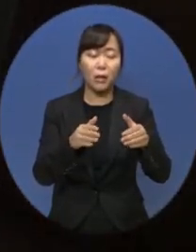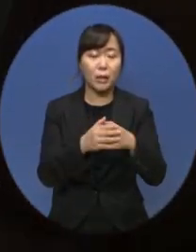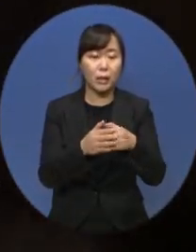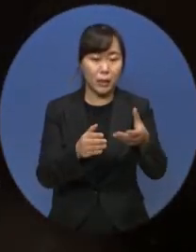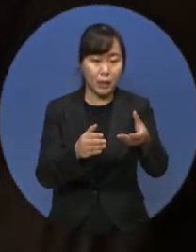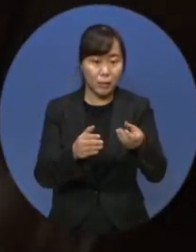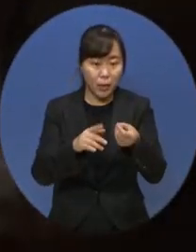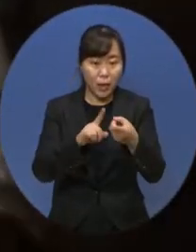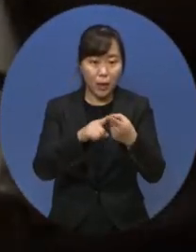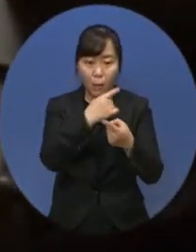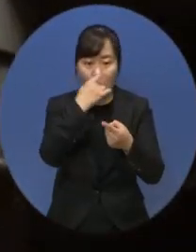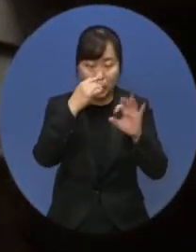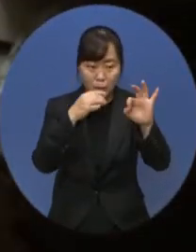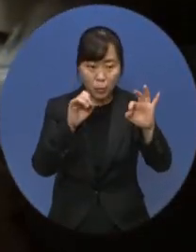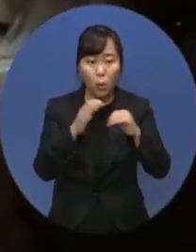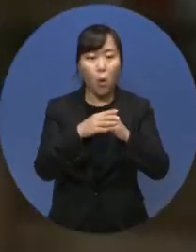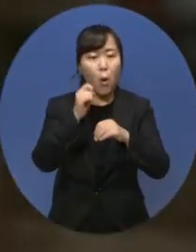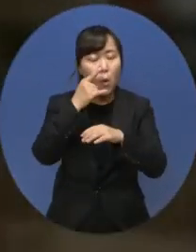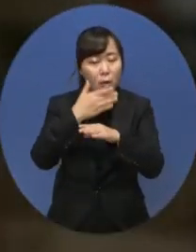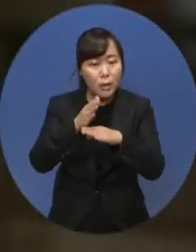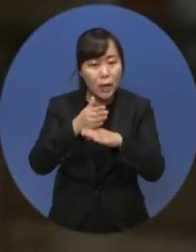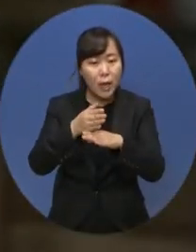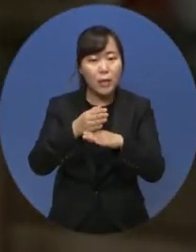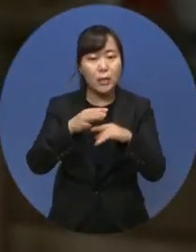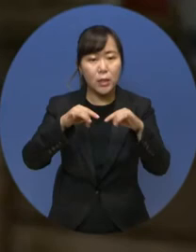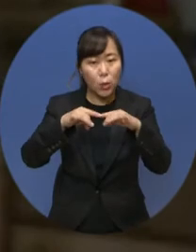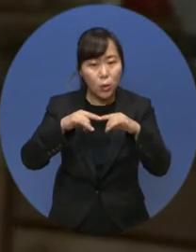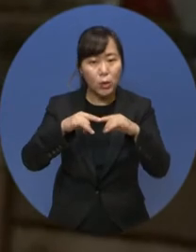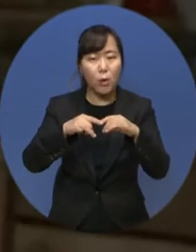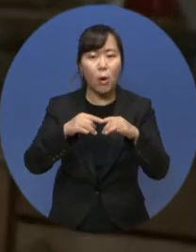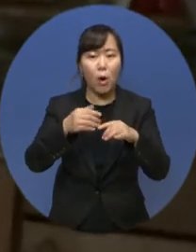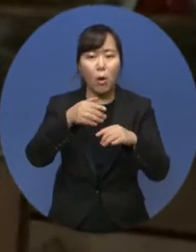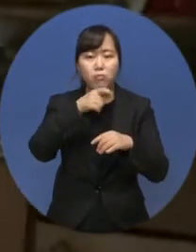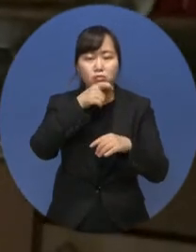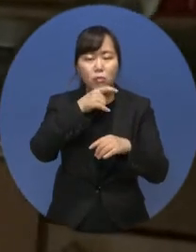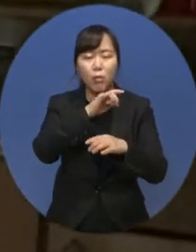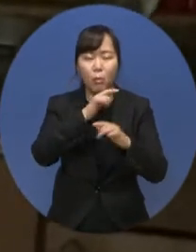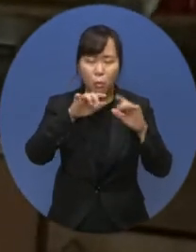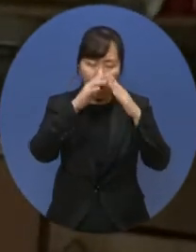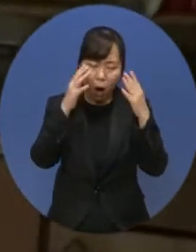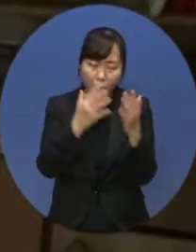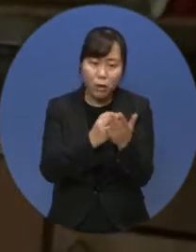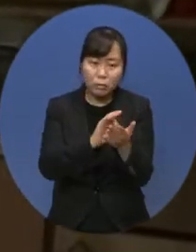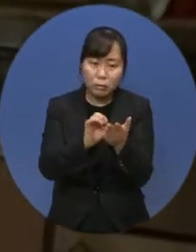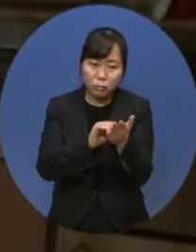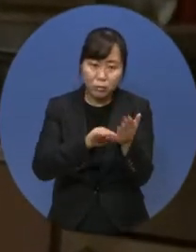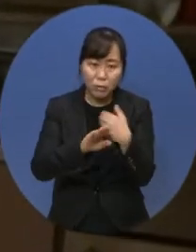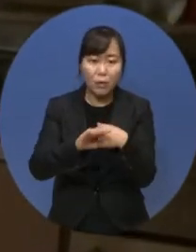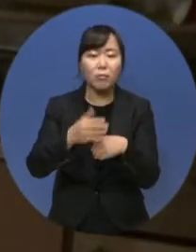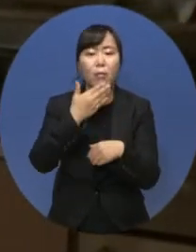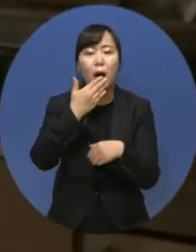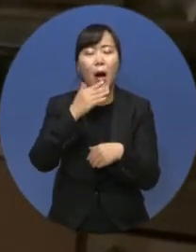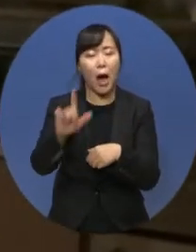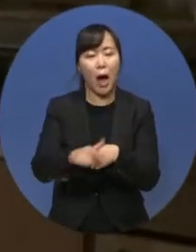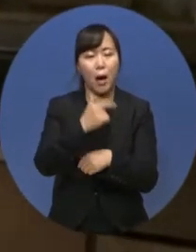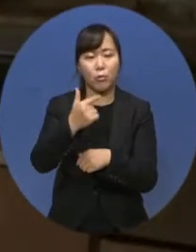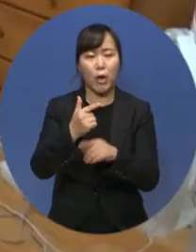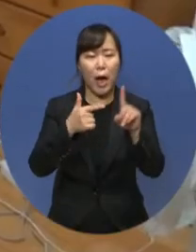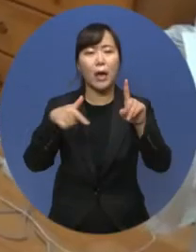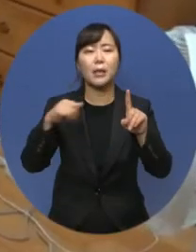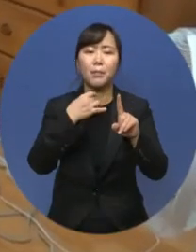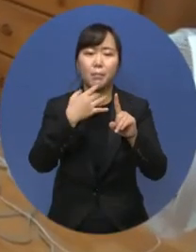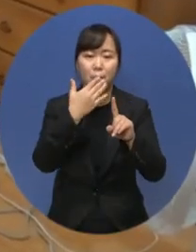보증금과 월세와 전기, 수도요금 등을 내고 나면 생활비가 모자라 식사 한 끼로 하루를 보내고